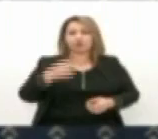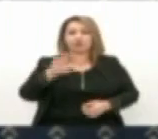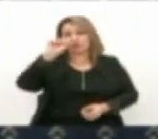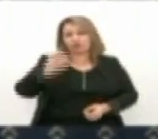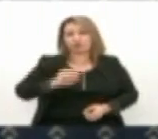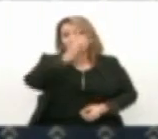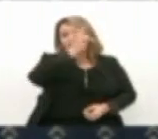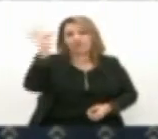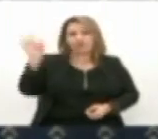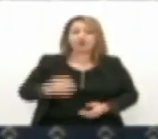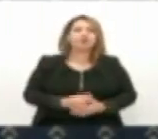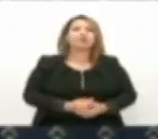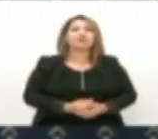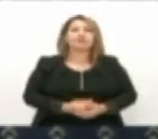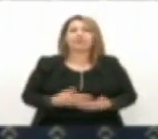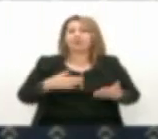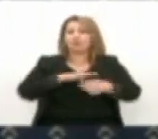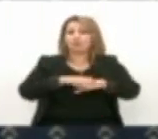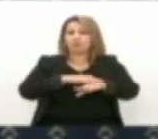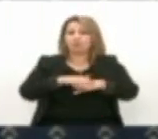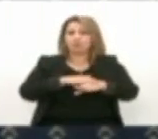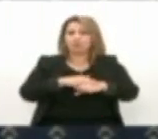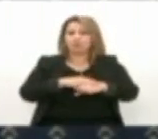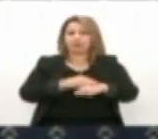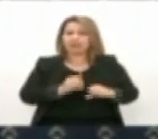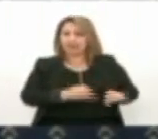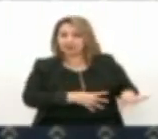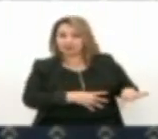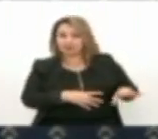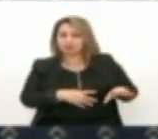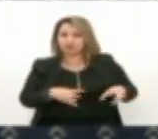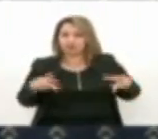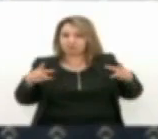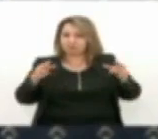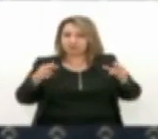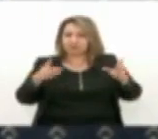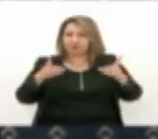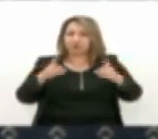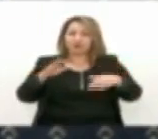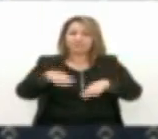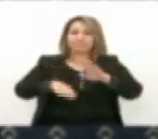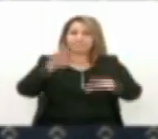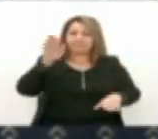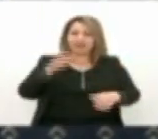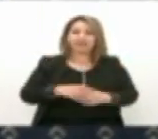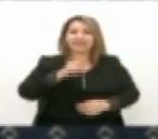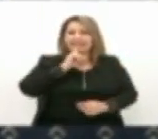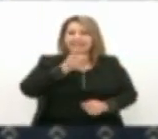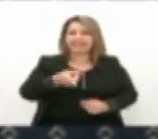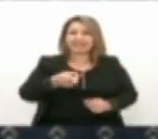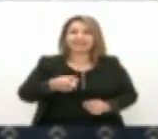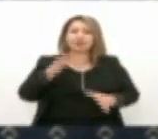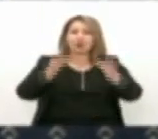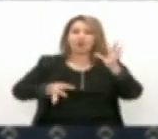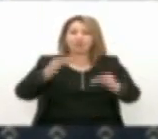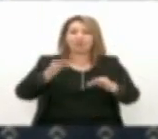فرنسا، وذلك بسبب إسقاط عهدته البرلمانية. بعد الاطلاع على قرار المحكمة الدستورية